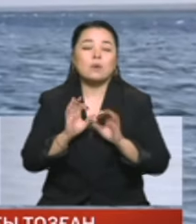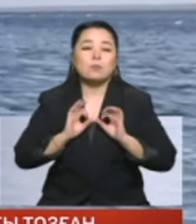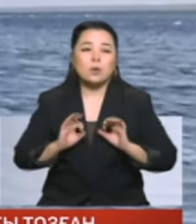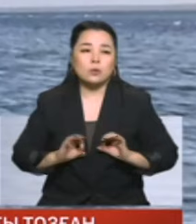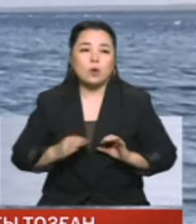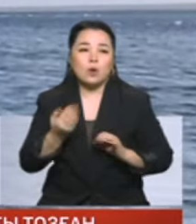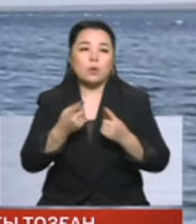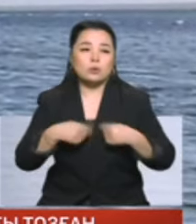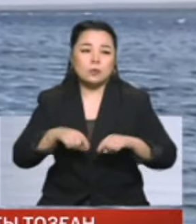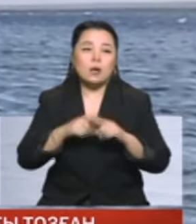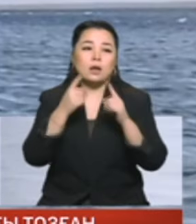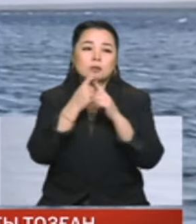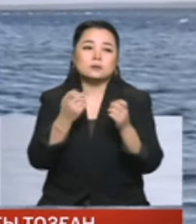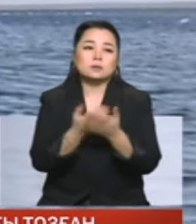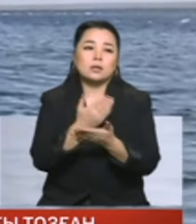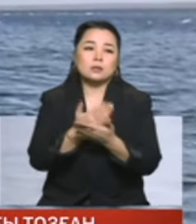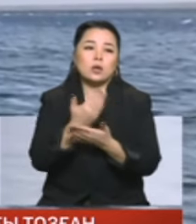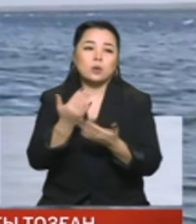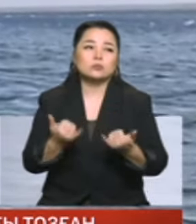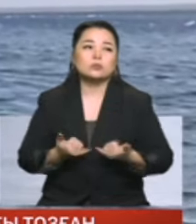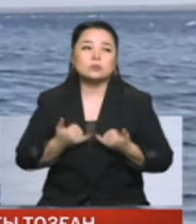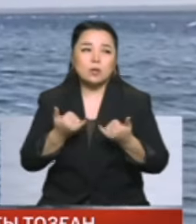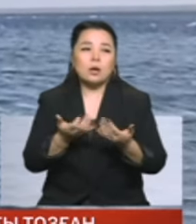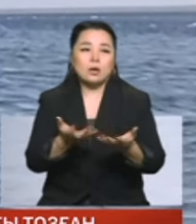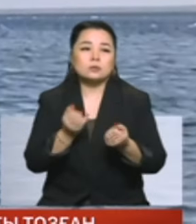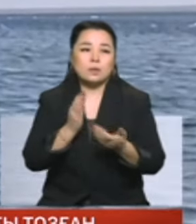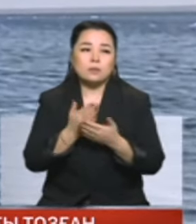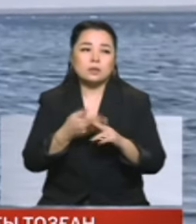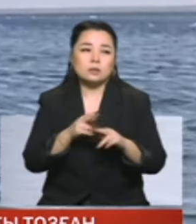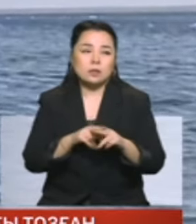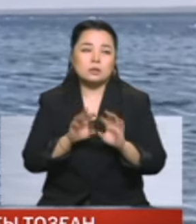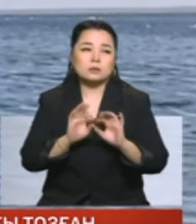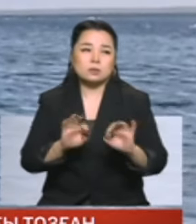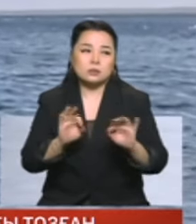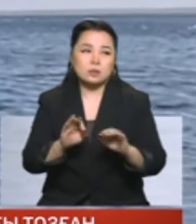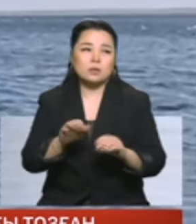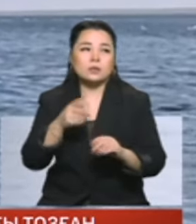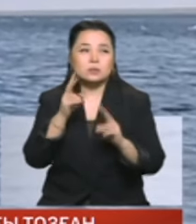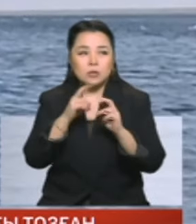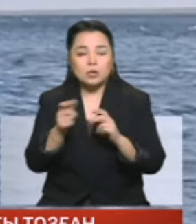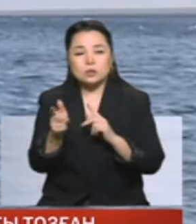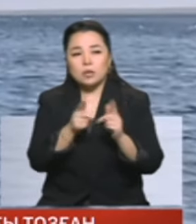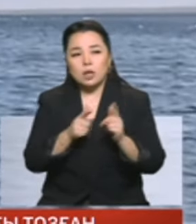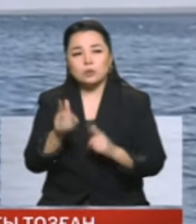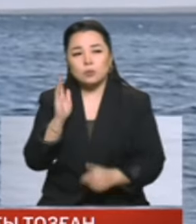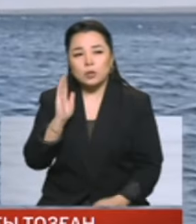прокуратура органдарына хабарланып отырып, және олардың ұсынысын ала отырып, біздің тарапымыздан тексеріс тағайындалады.